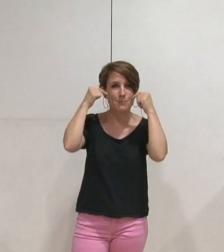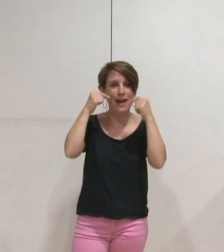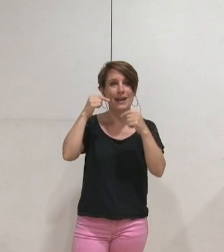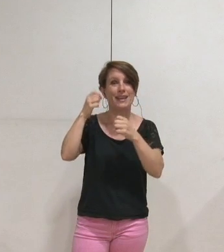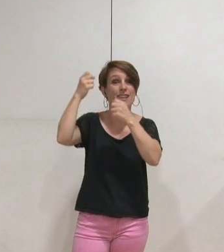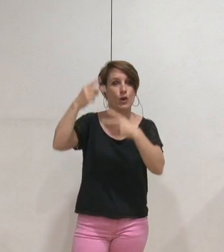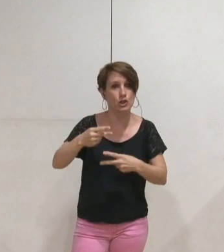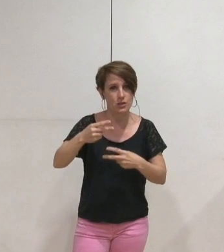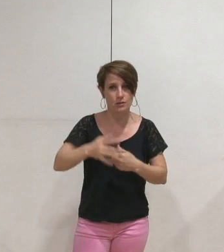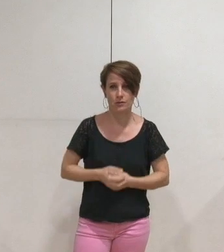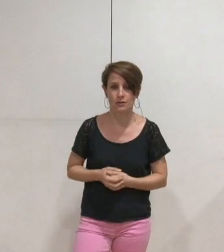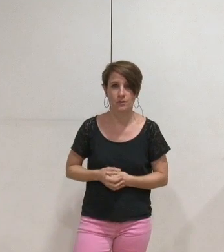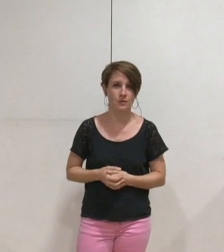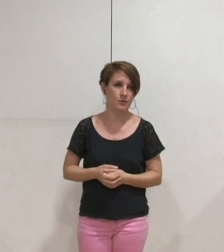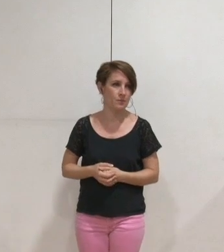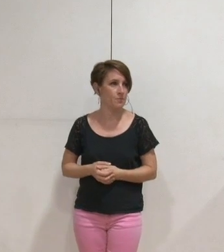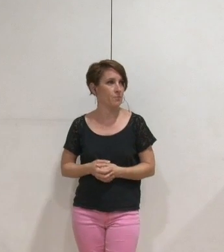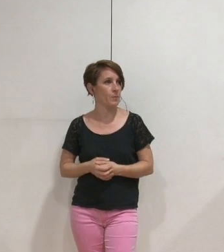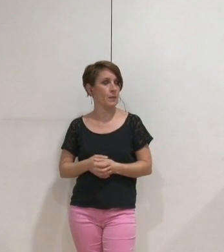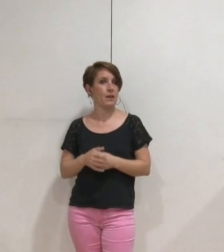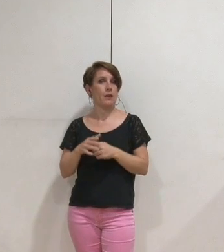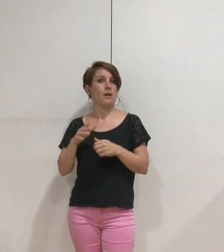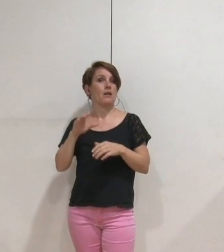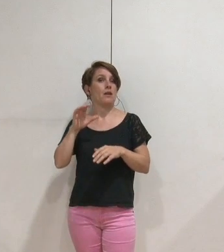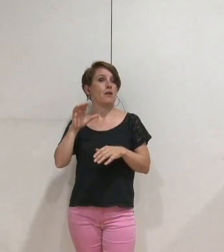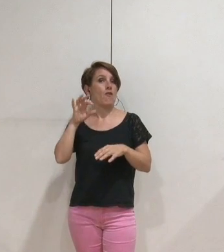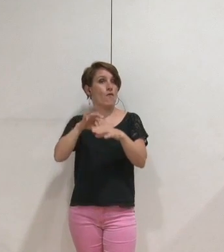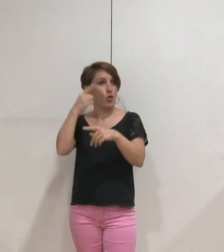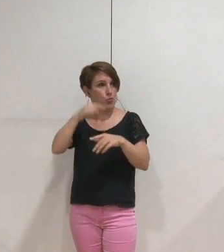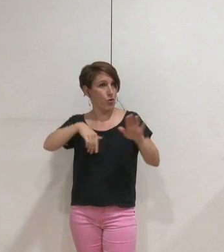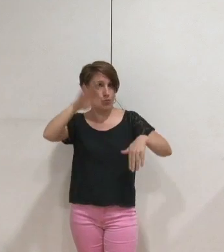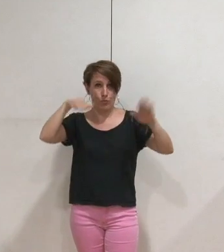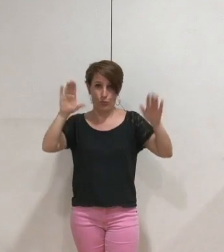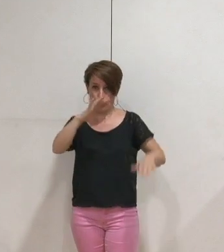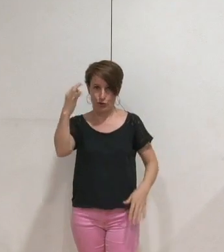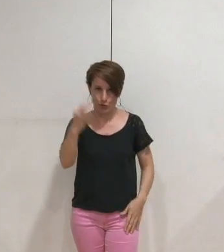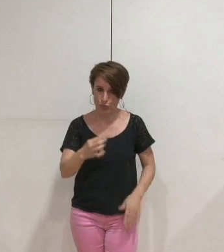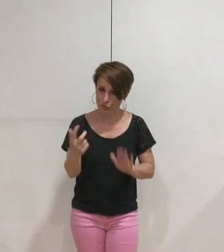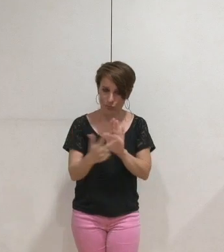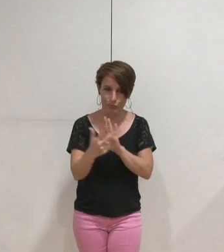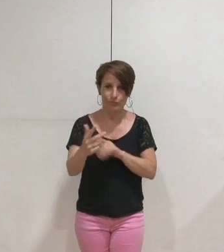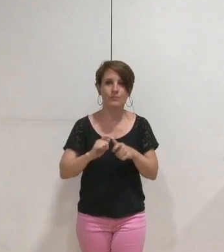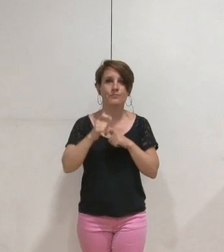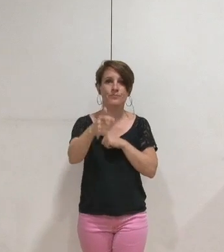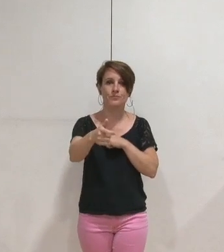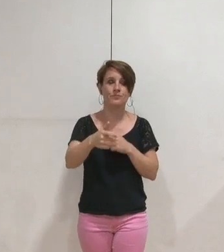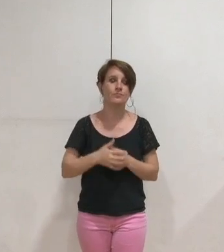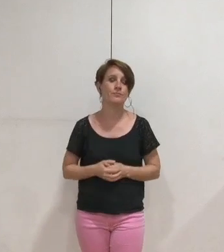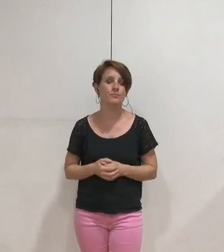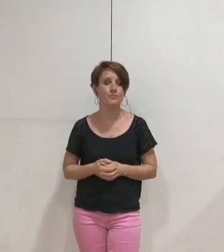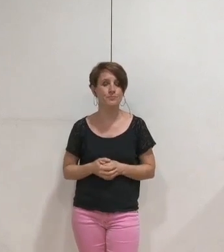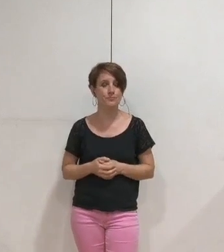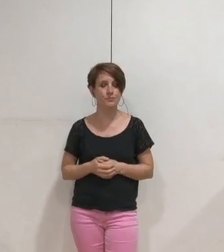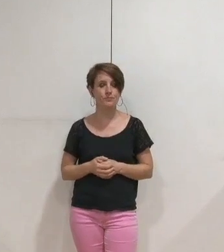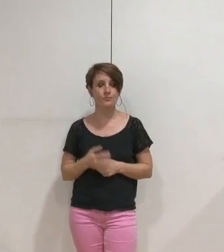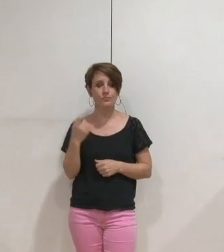qui s'abstient qui vote contre qui vote pour unanimité délibération adoptée je